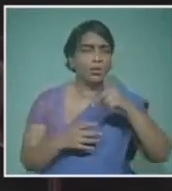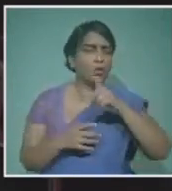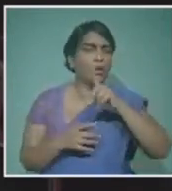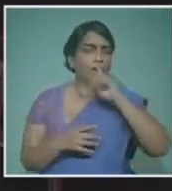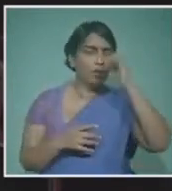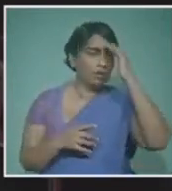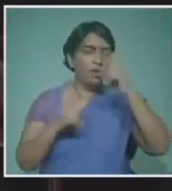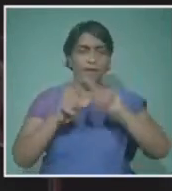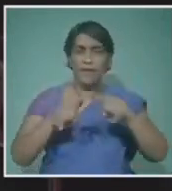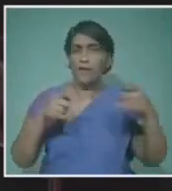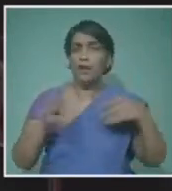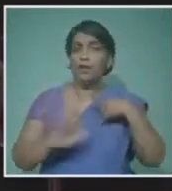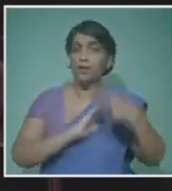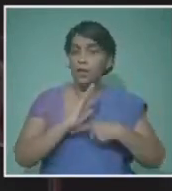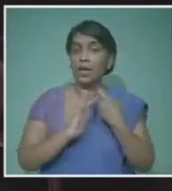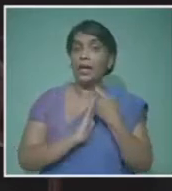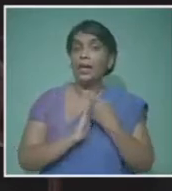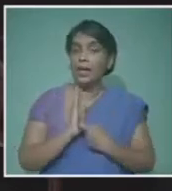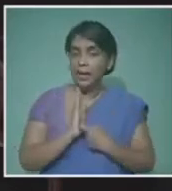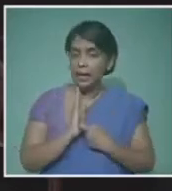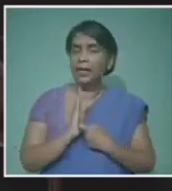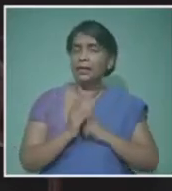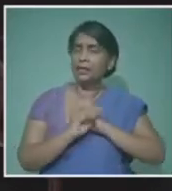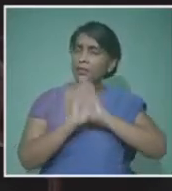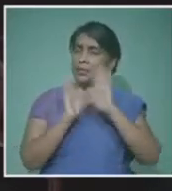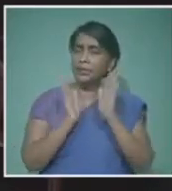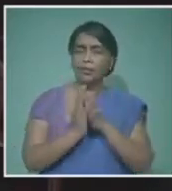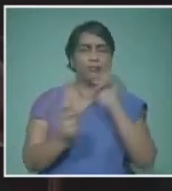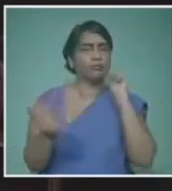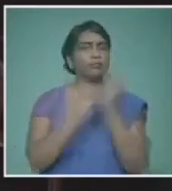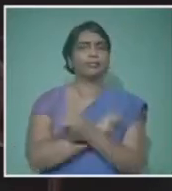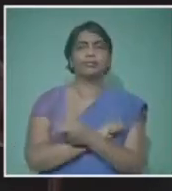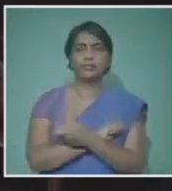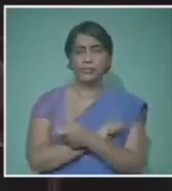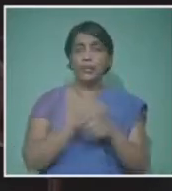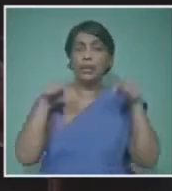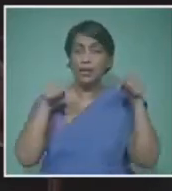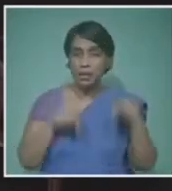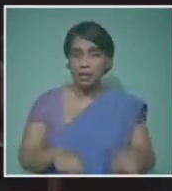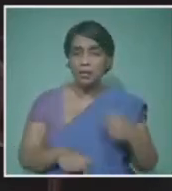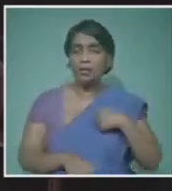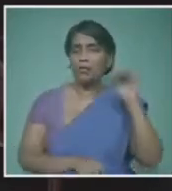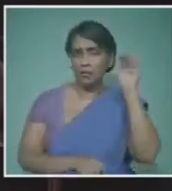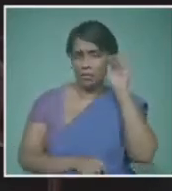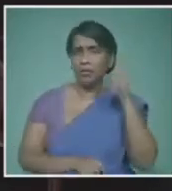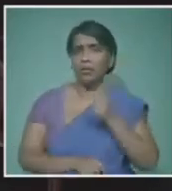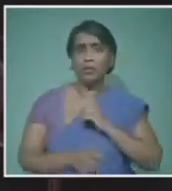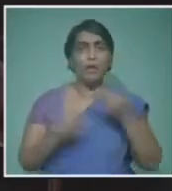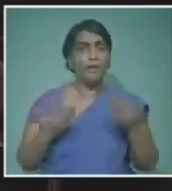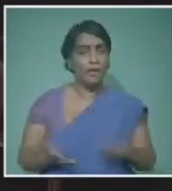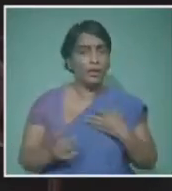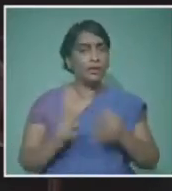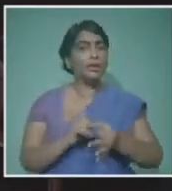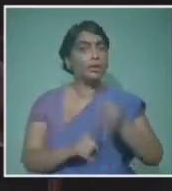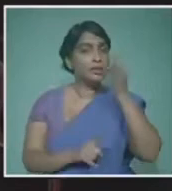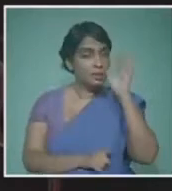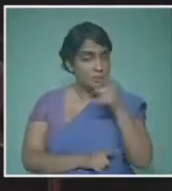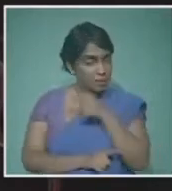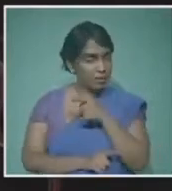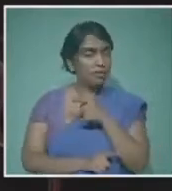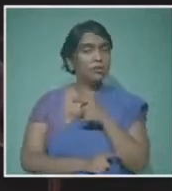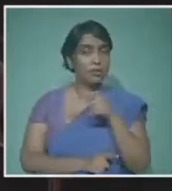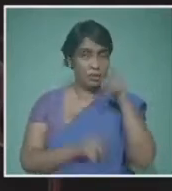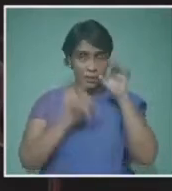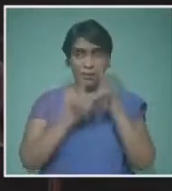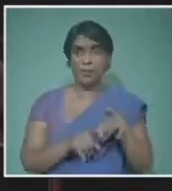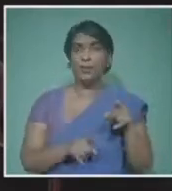කරේ අන්කවරක්වත් නැහැ අපේ රටේ නීතිය මුළුමනින්ම කන පිට හැරවීම දැම්මම දැනගන්න කැමති වර්තමාන ජනාධිපතිවරයාගෙන්